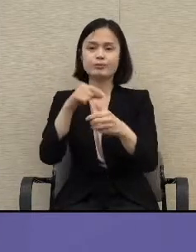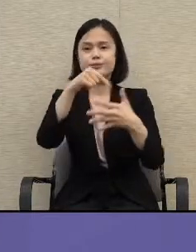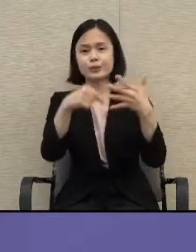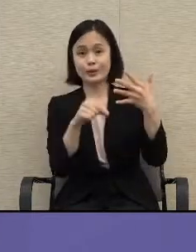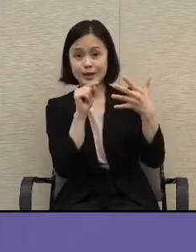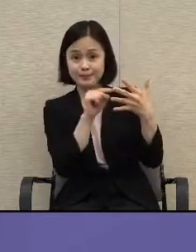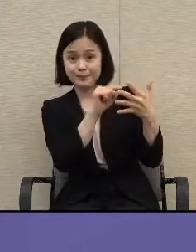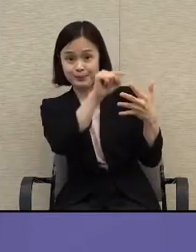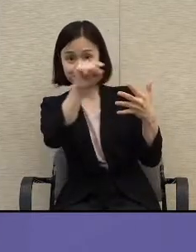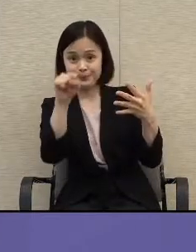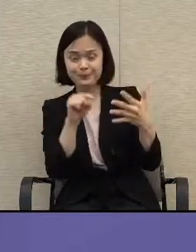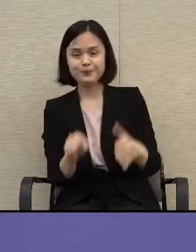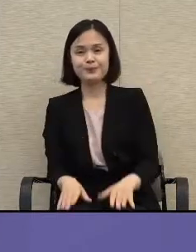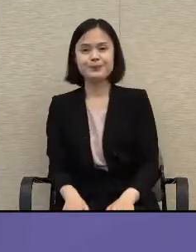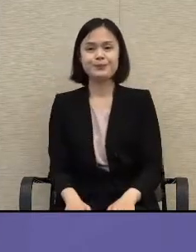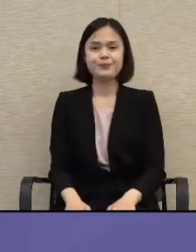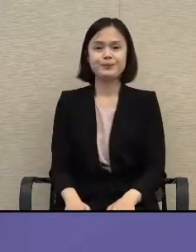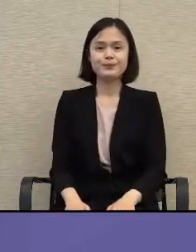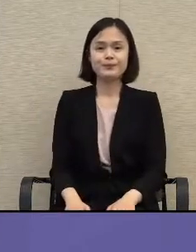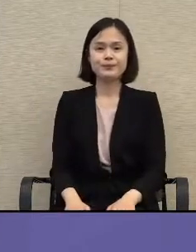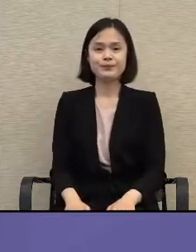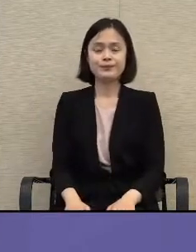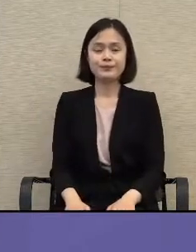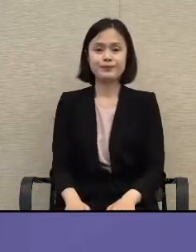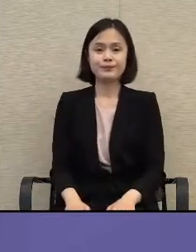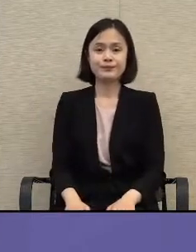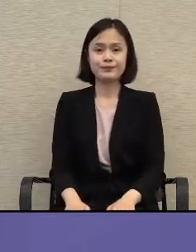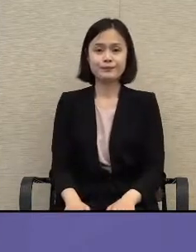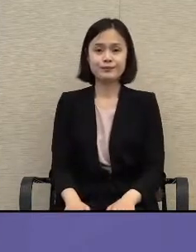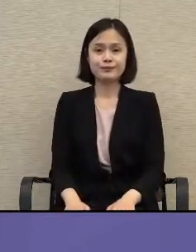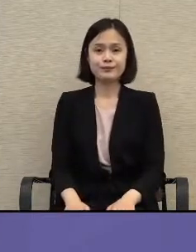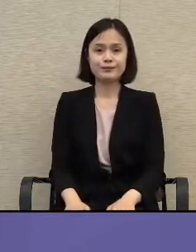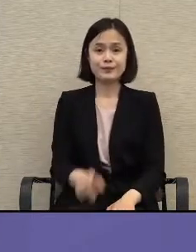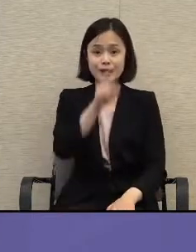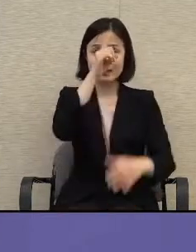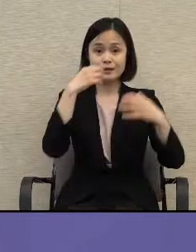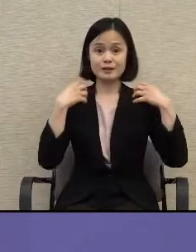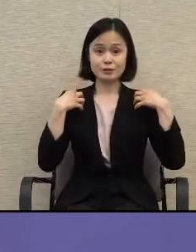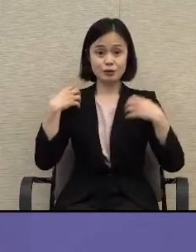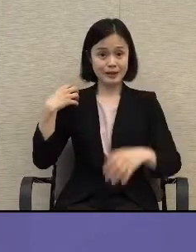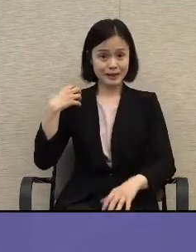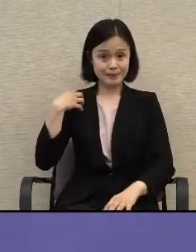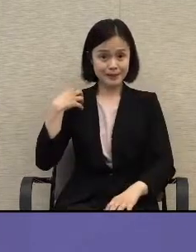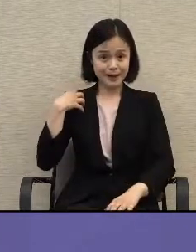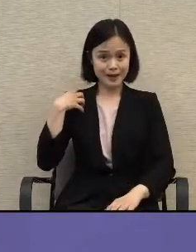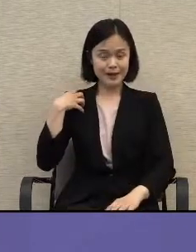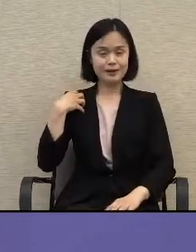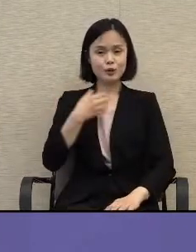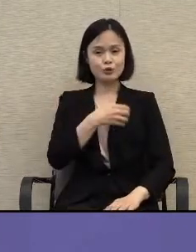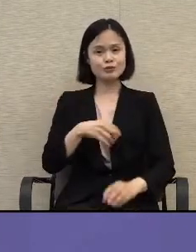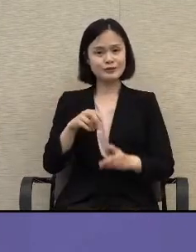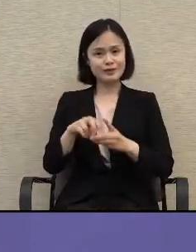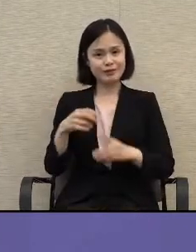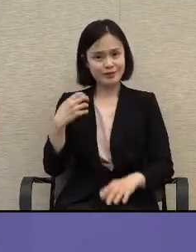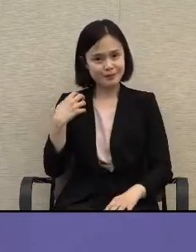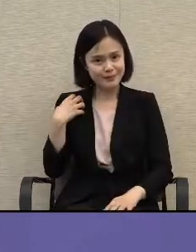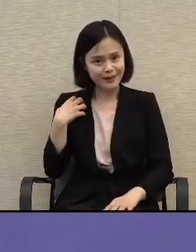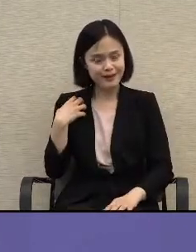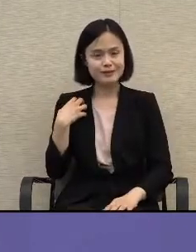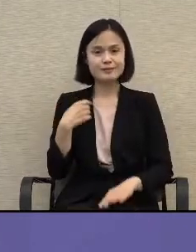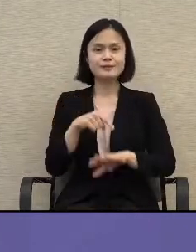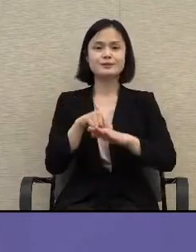주기별로 각 중앙부처가 담당하는 그 정책 대상들에 따라서 정보 제공을 하기도 하고, 심리 상담을 하기도